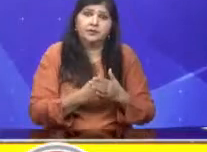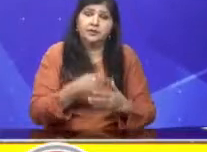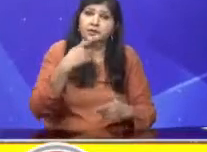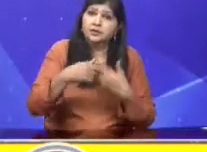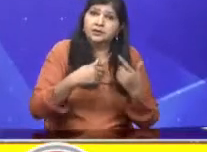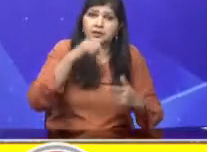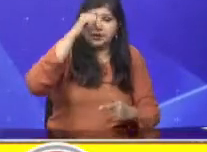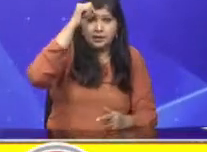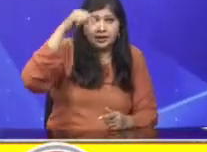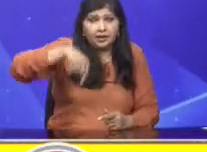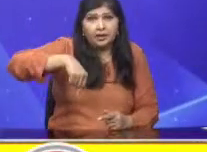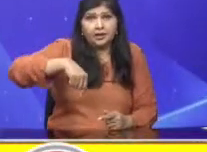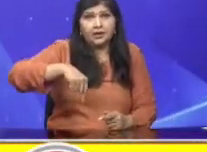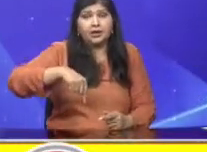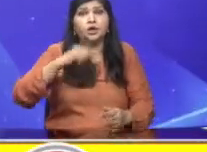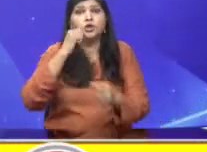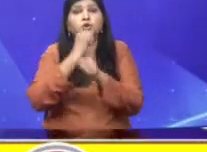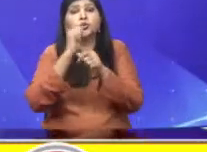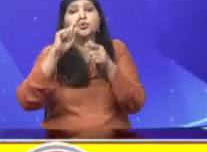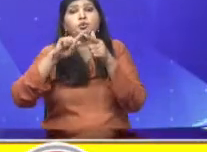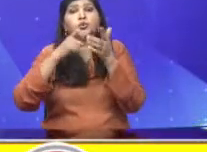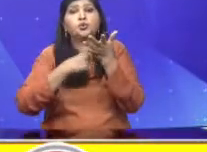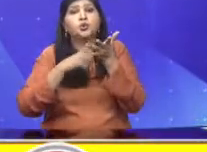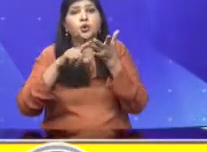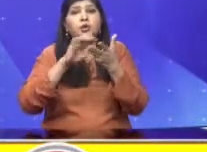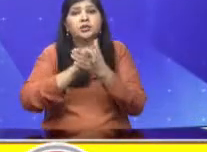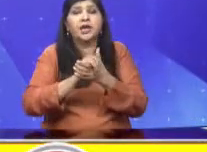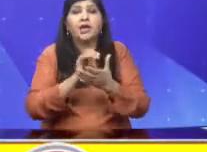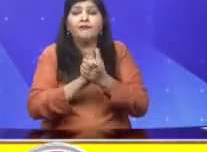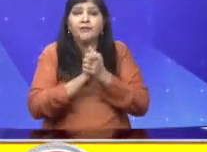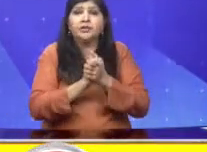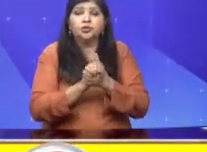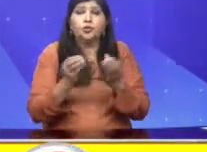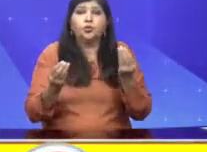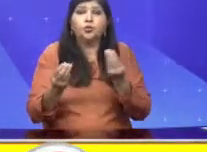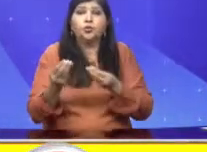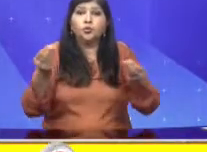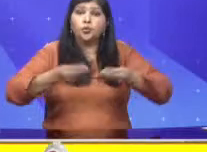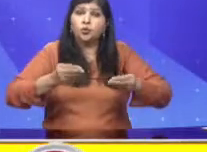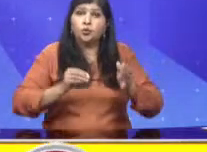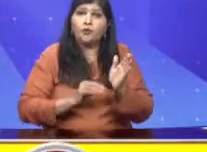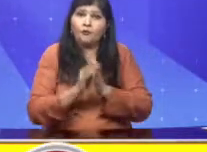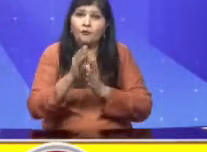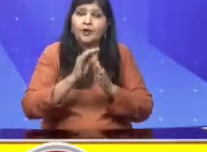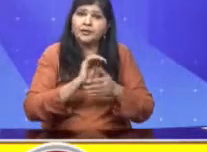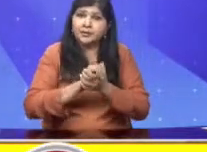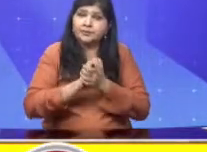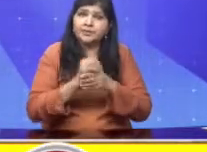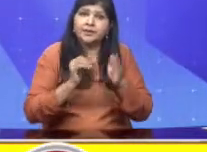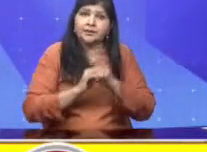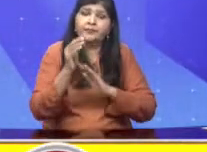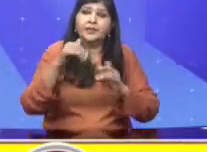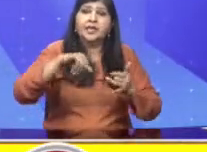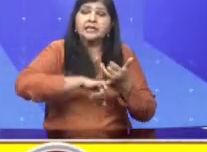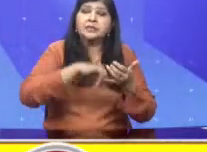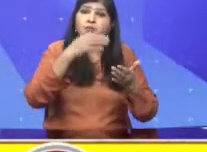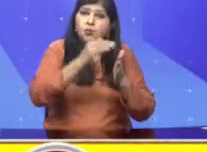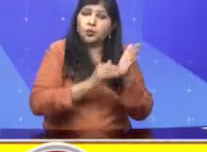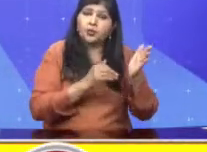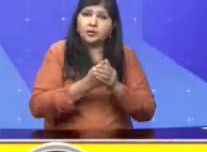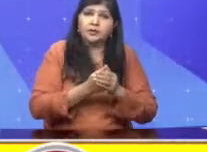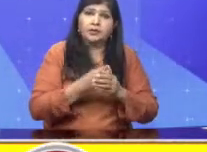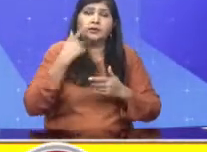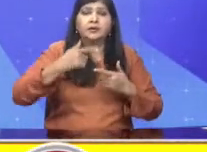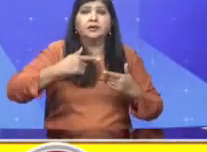भारत जॉर्जिया मैत्री को नई मजबुती मिली। इस समारों में भारत ने